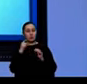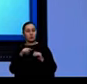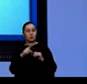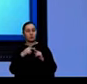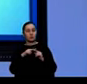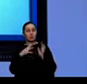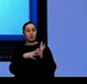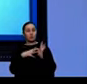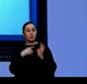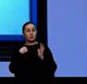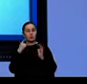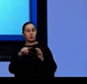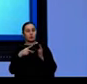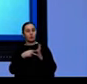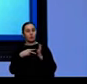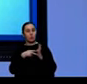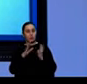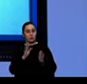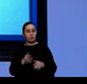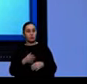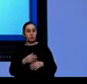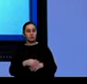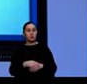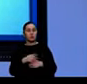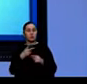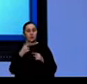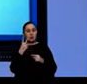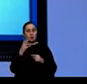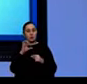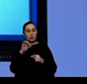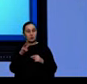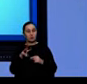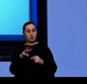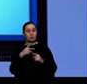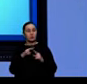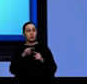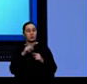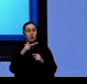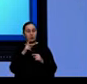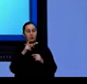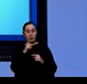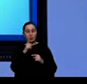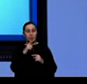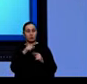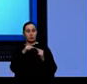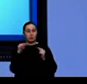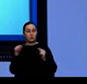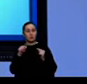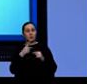sonini 9 soniga bo'lamiz. 2 cm. Demak, qalamning